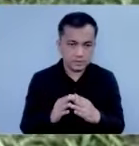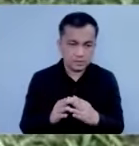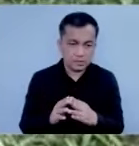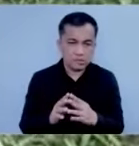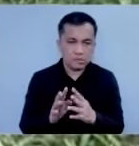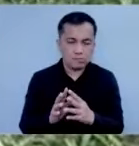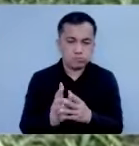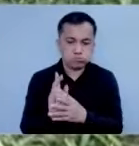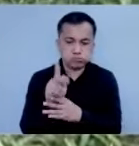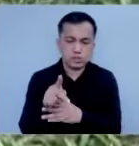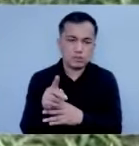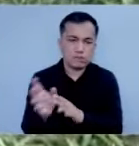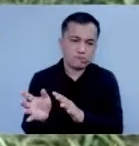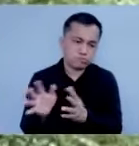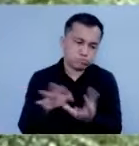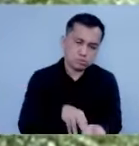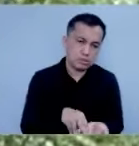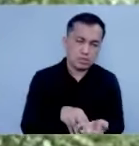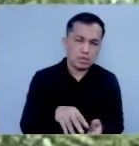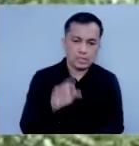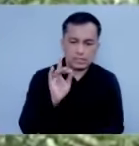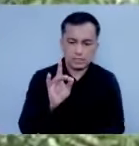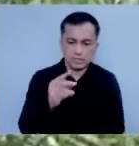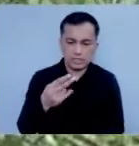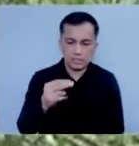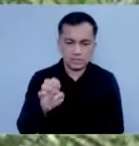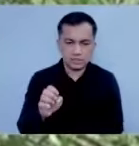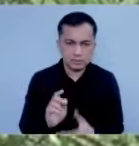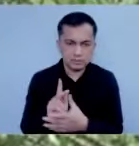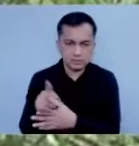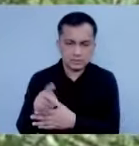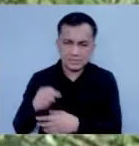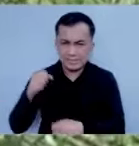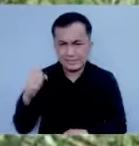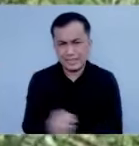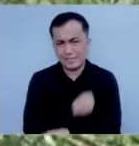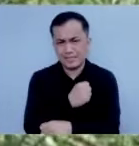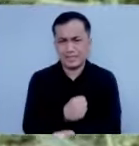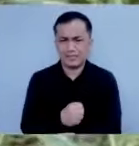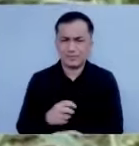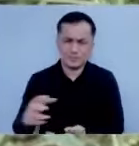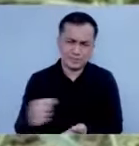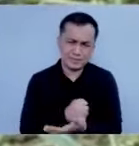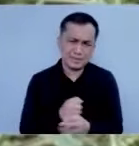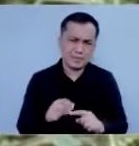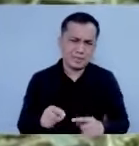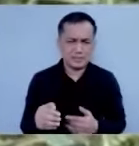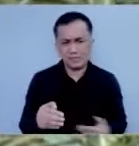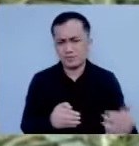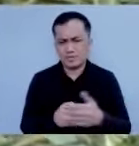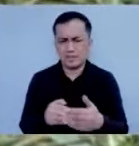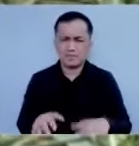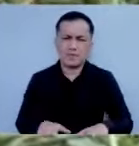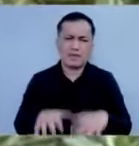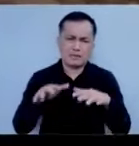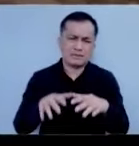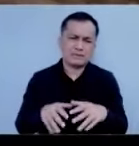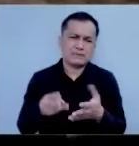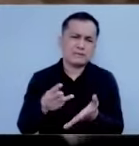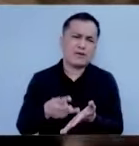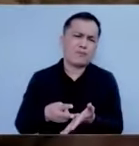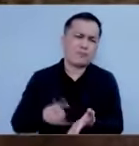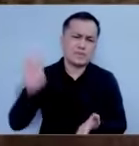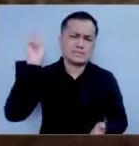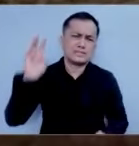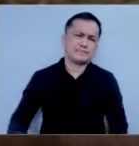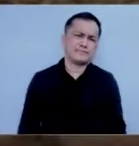mahigit 80 ektaryang pananim. Handa na sana itong anihin pero naunahan ang baha kaya nasira at nasayang lang.